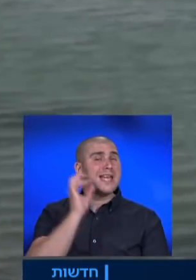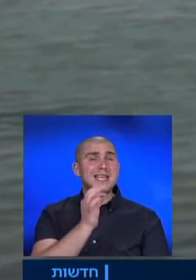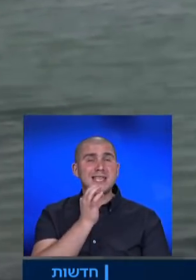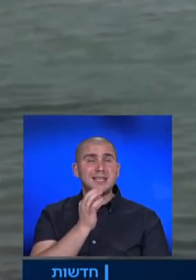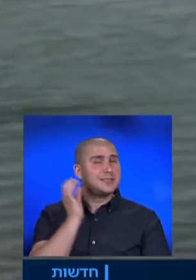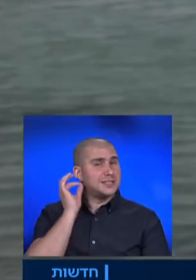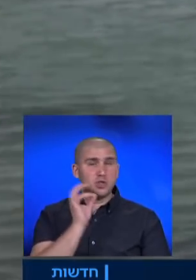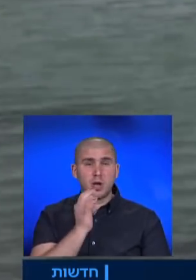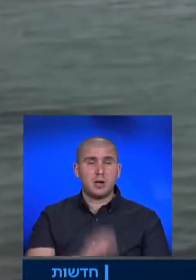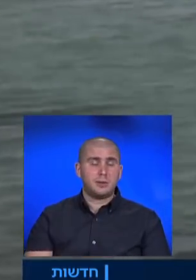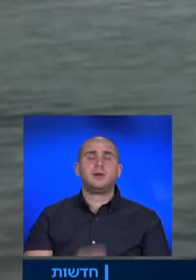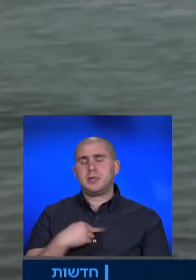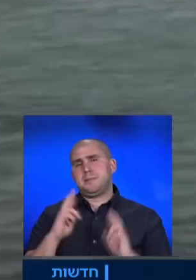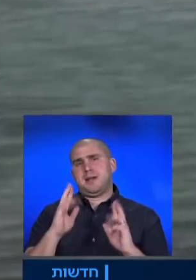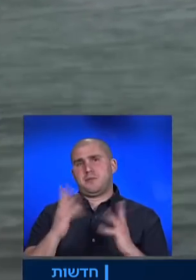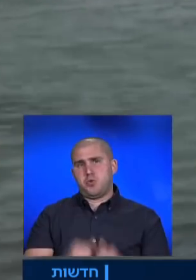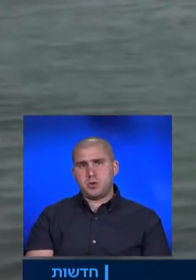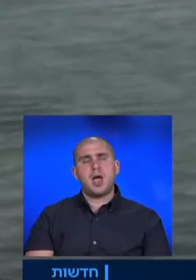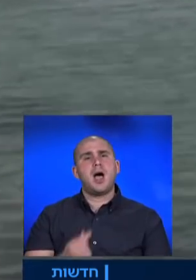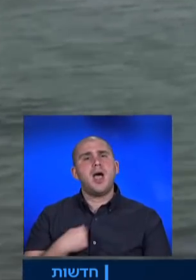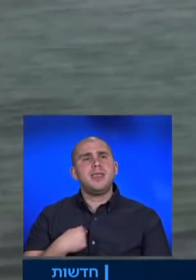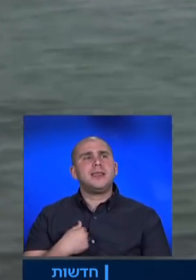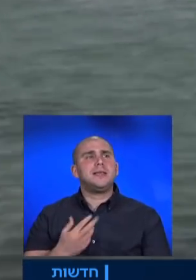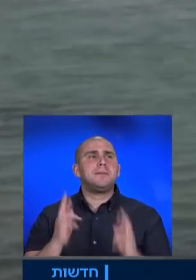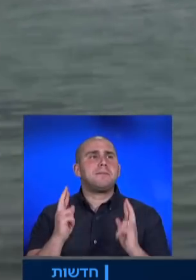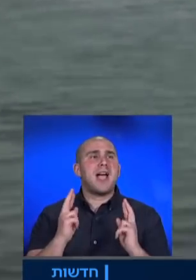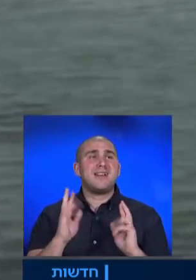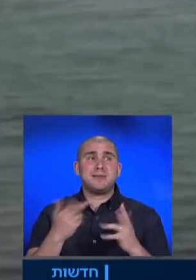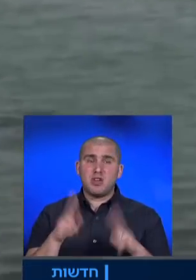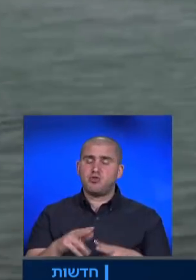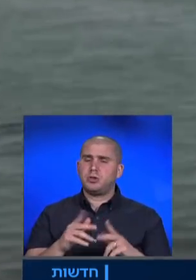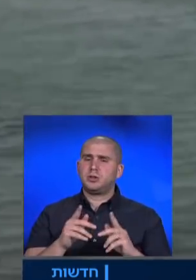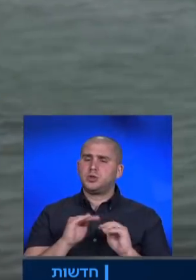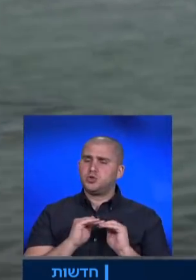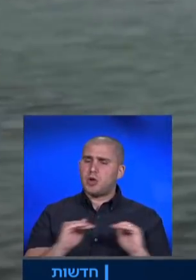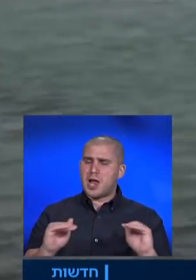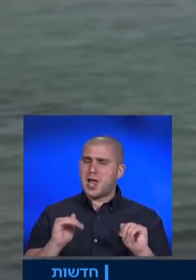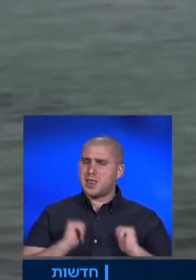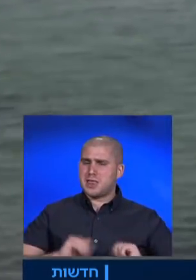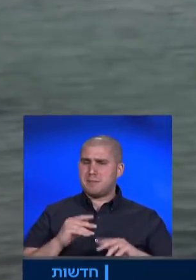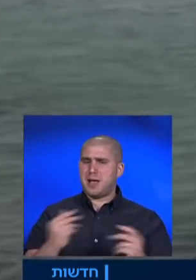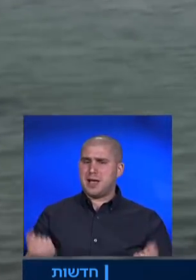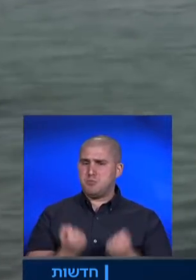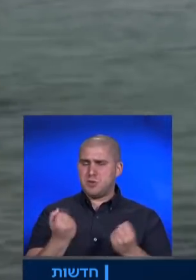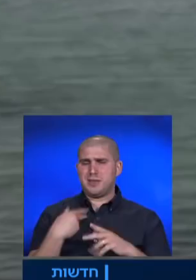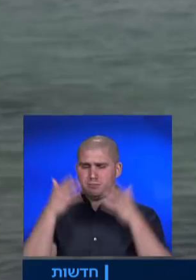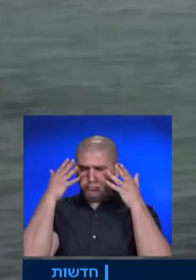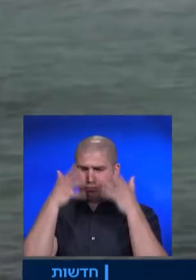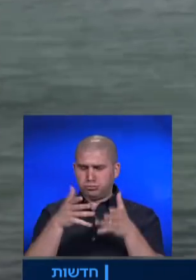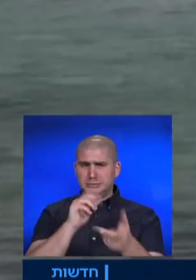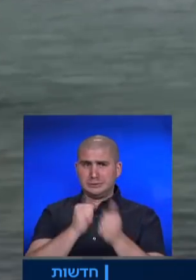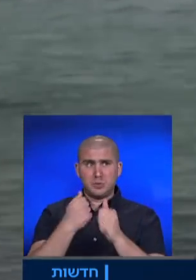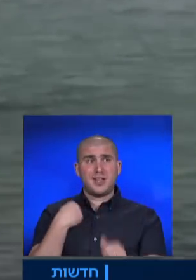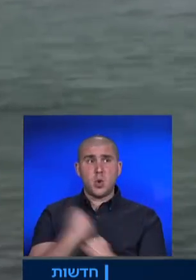מקווה. אני מאמינה ש... אם יש לי את השקט של האימונים, ואם אני מרוכזת בספורט, ואני עושה את מה שאני